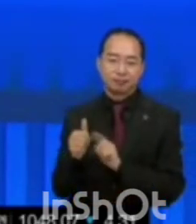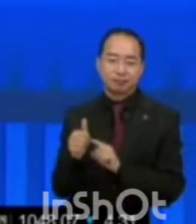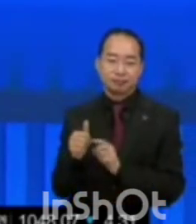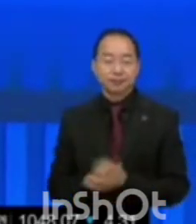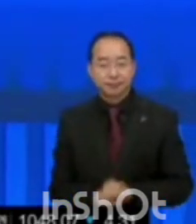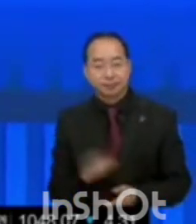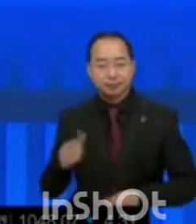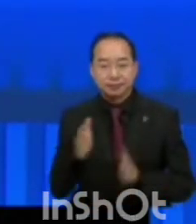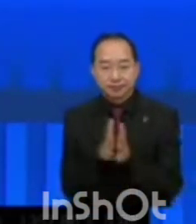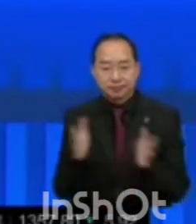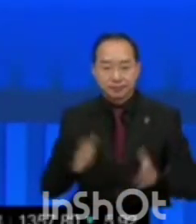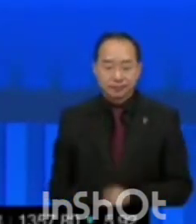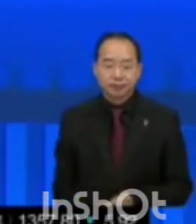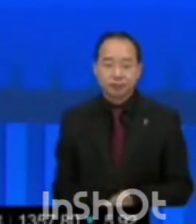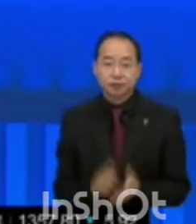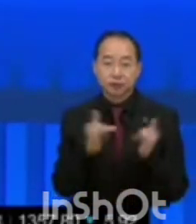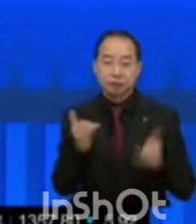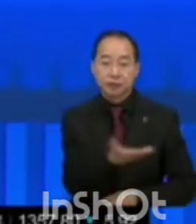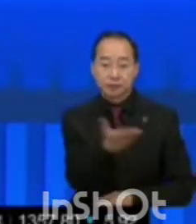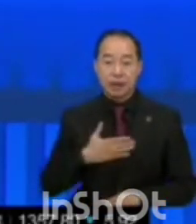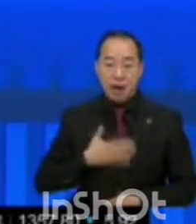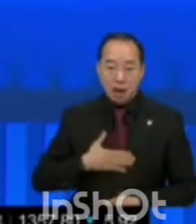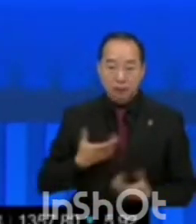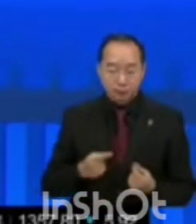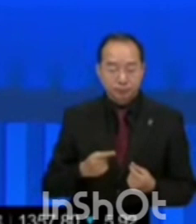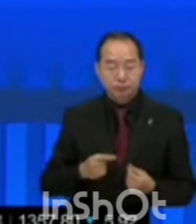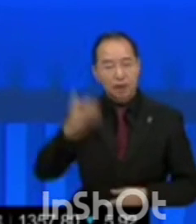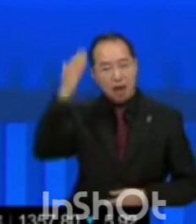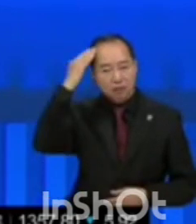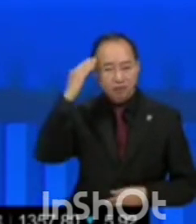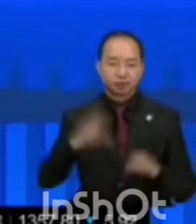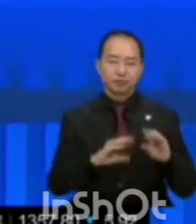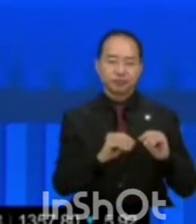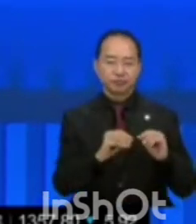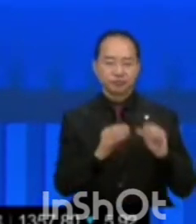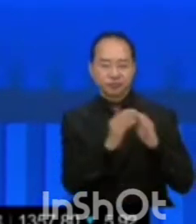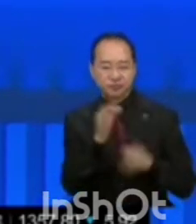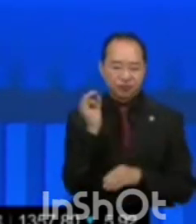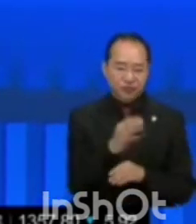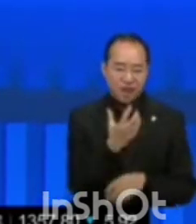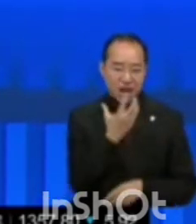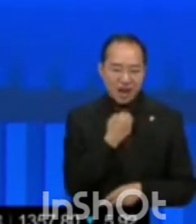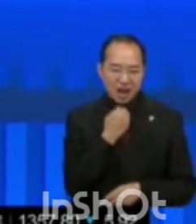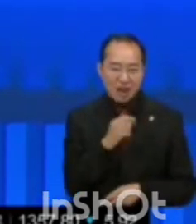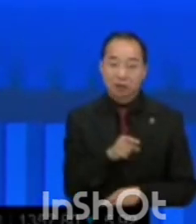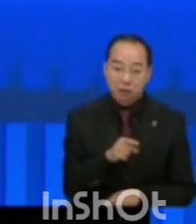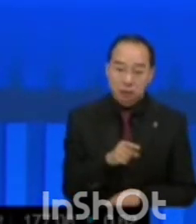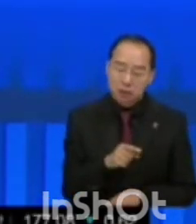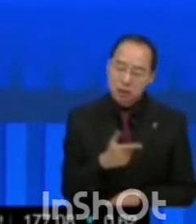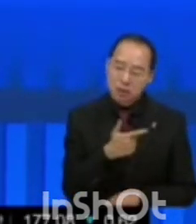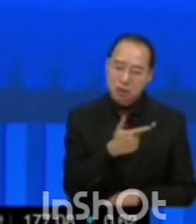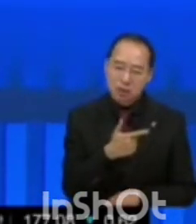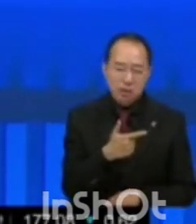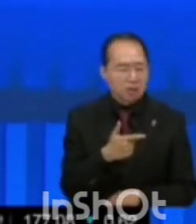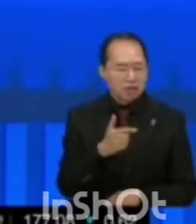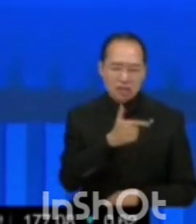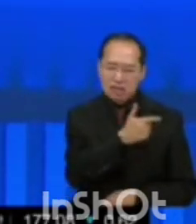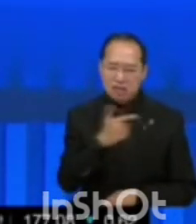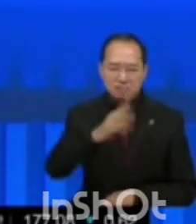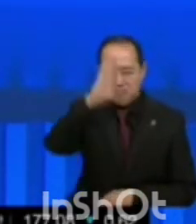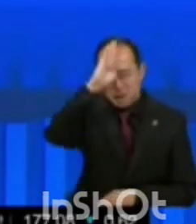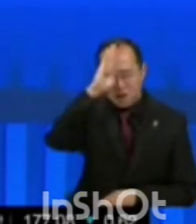국민 여러분들께서 잘 아시는 것처럼 대한민국의 부동산 투기, 불로소득 문제는 정말로 만국에 이르는